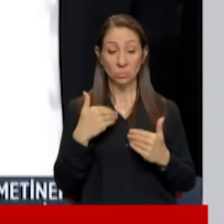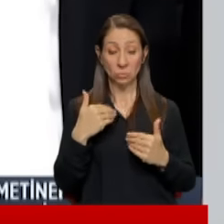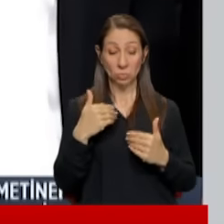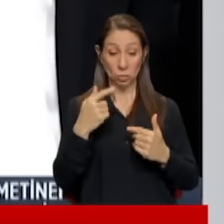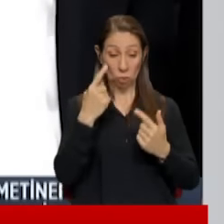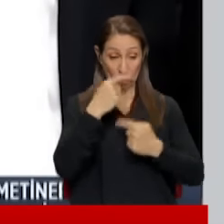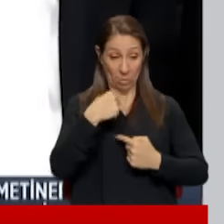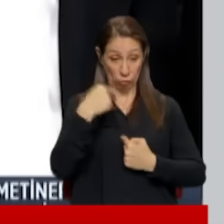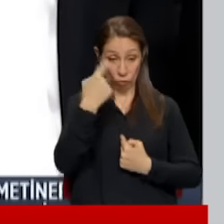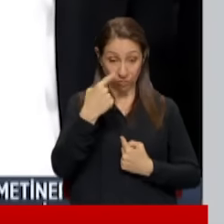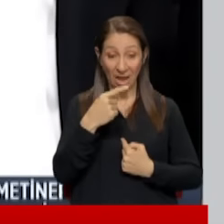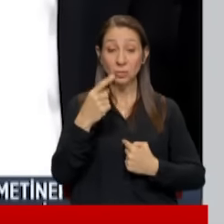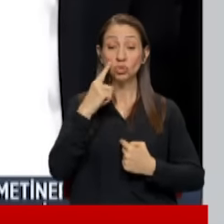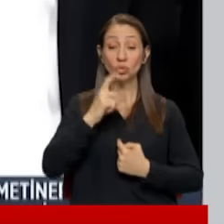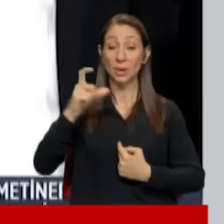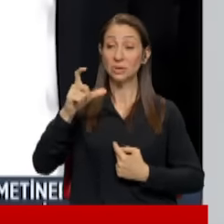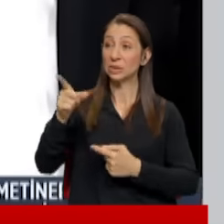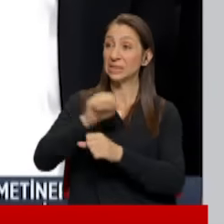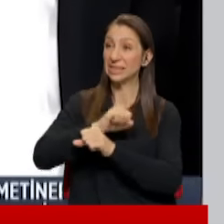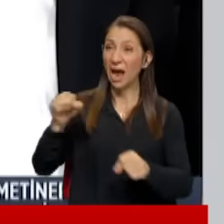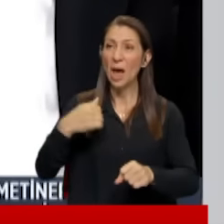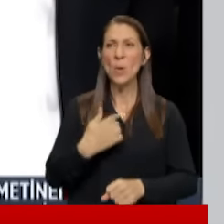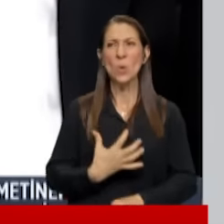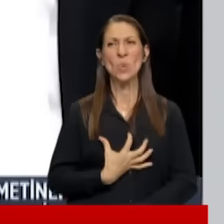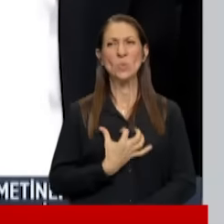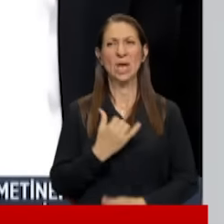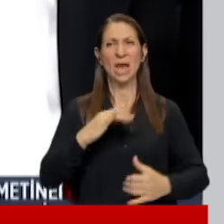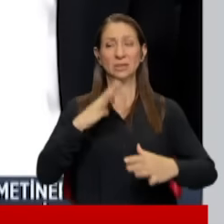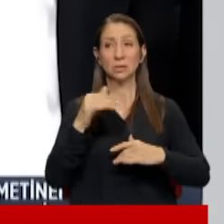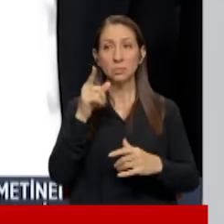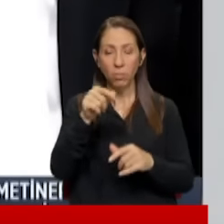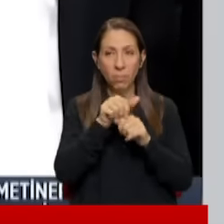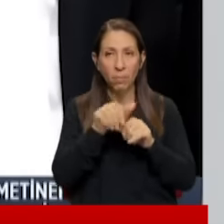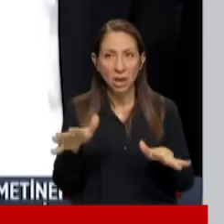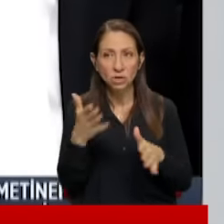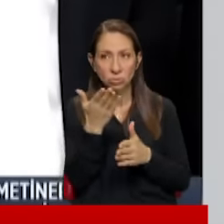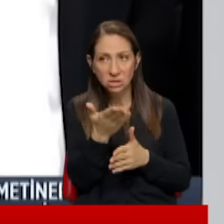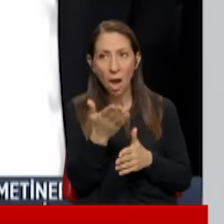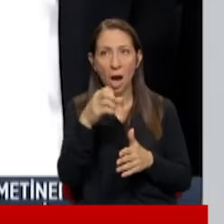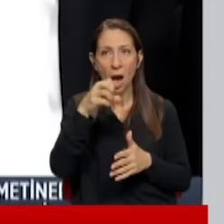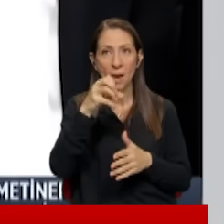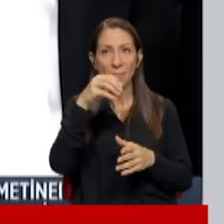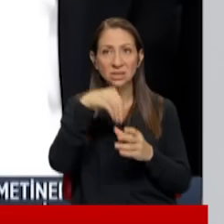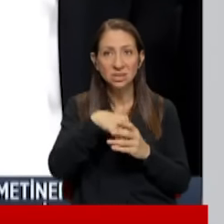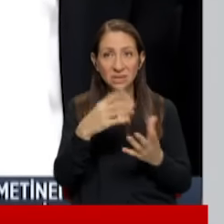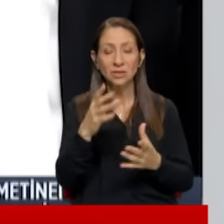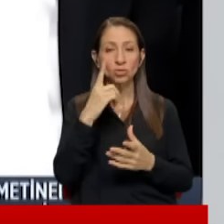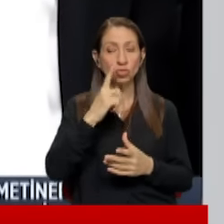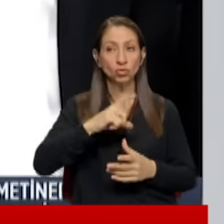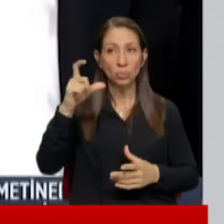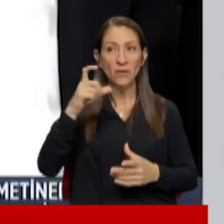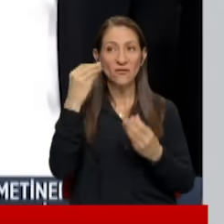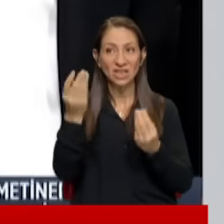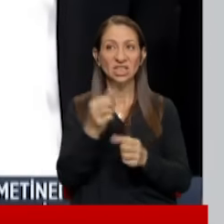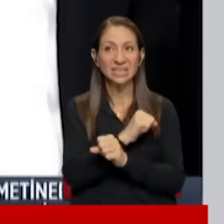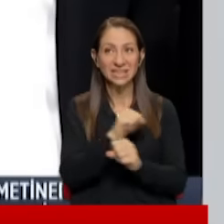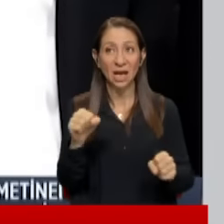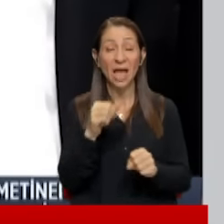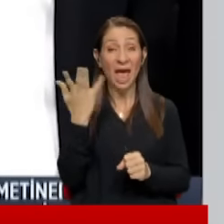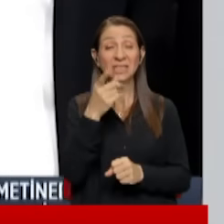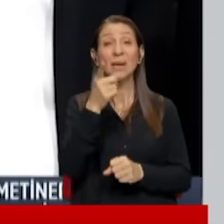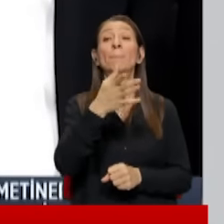Cumhurbaşkanımızın zarar görmesi beni son derece rahatsız etmişti. Senin bu paylaşımınla AK Parti'ne ve Cumhurbaşkanı'na vereceğin zararı